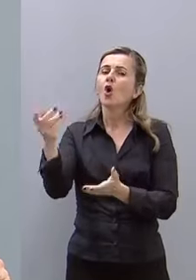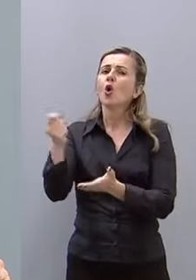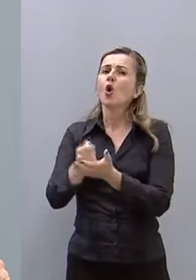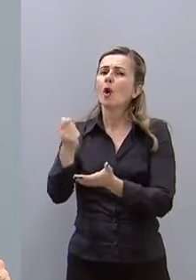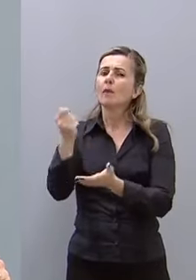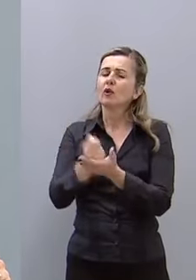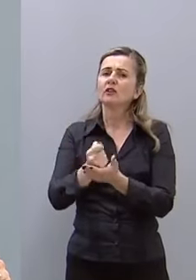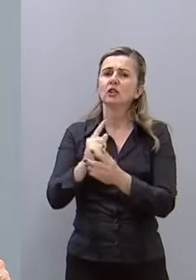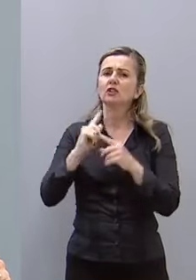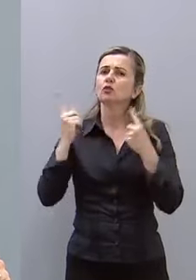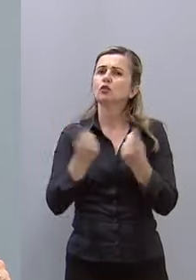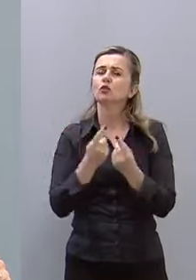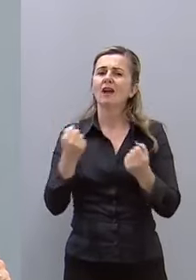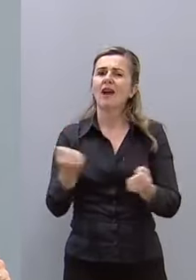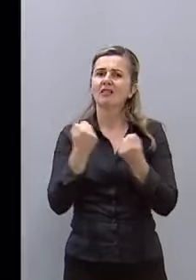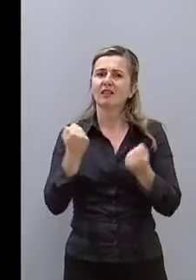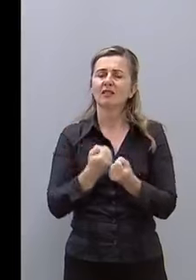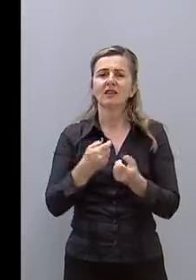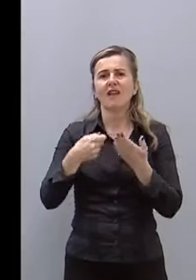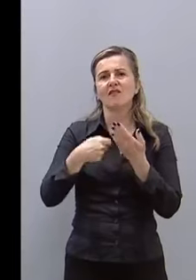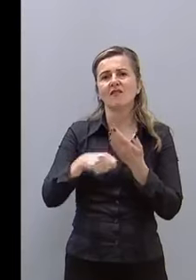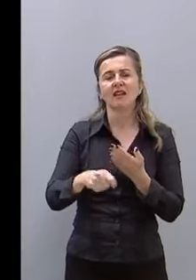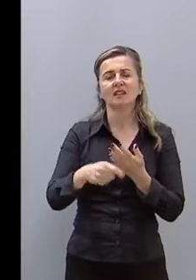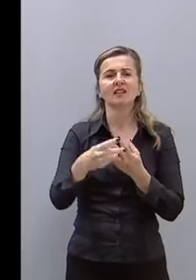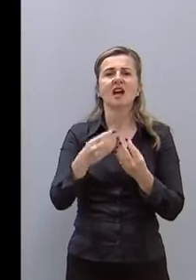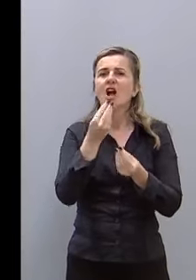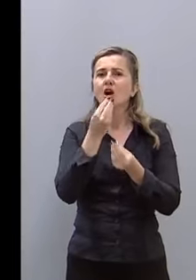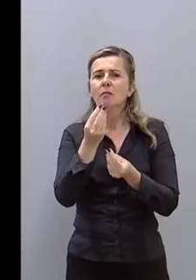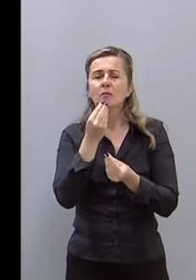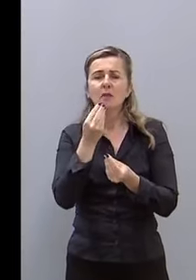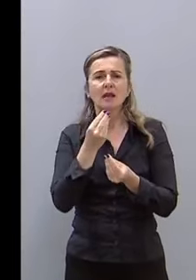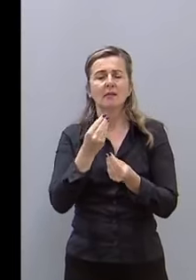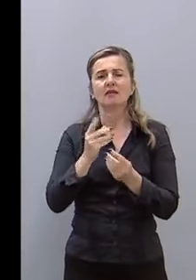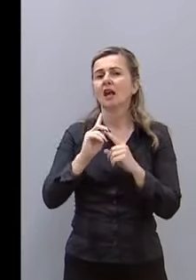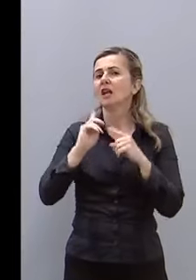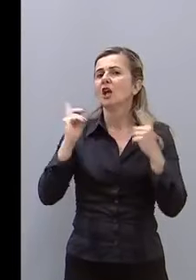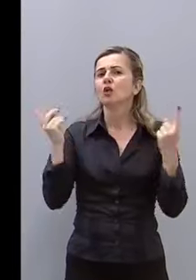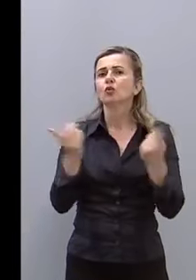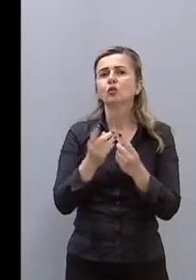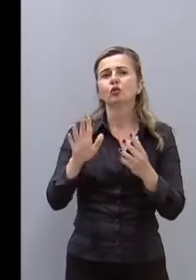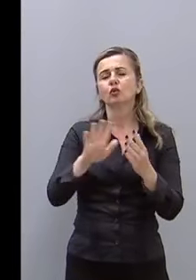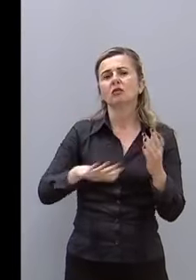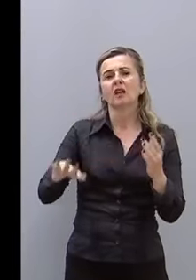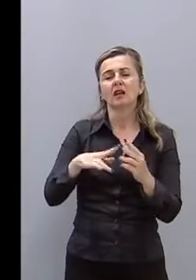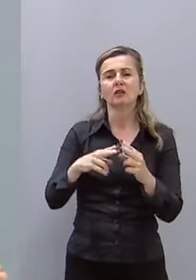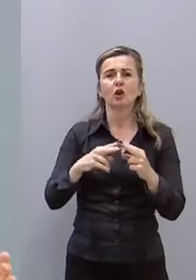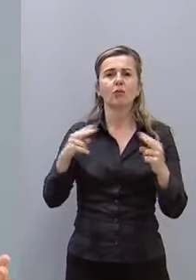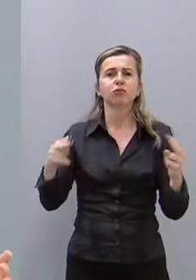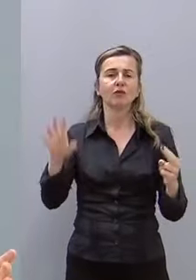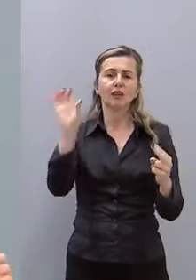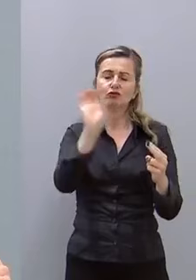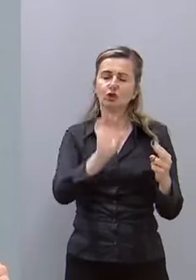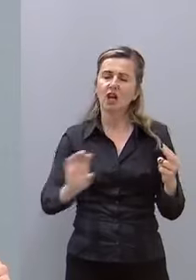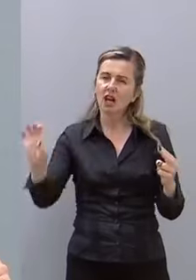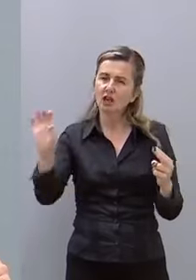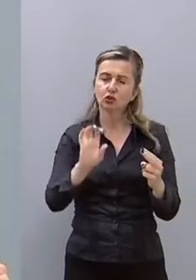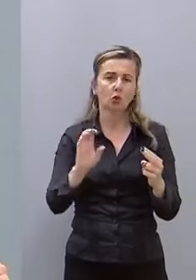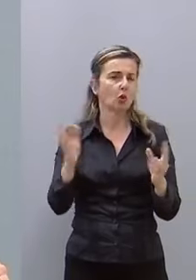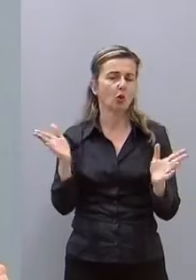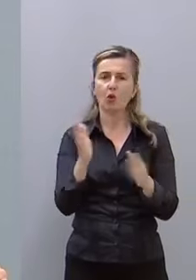attività di vendita di generi alimentari siti sul territorio provinciale e regionale questo è un tema che